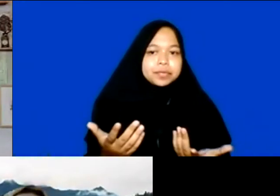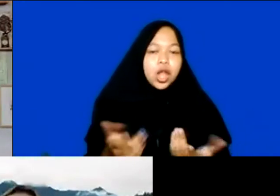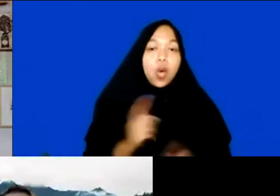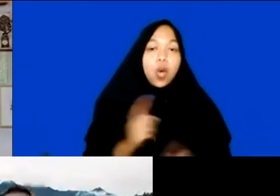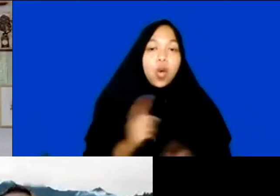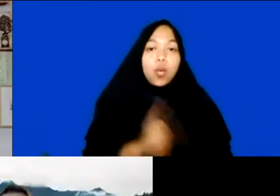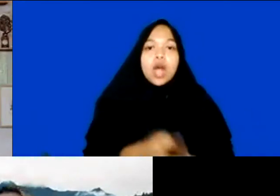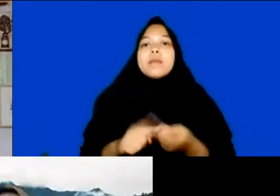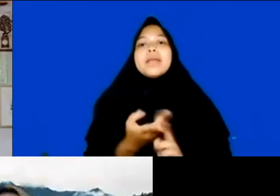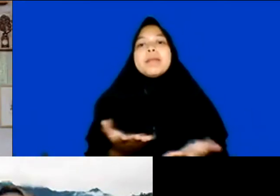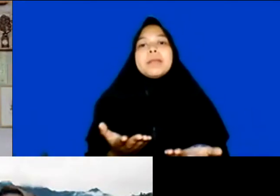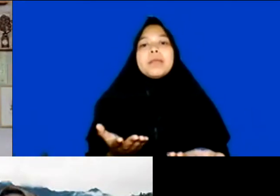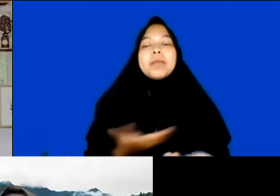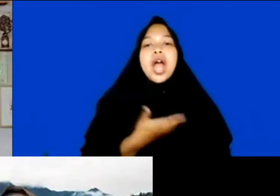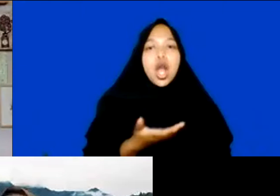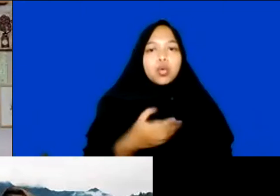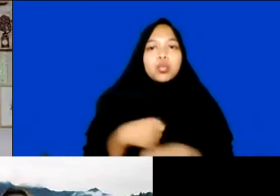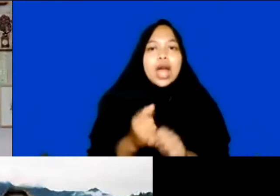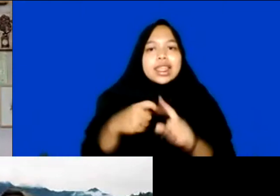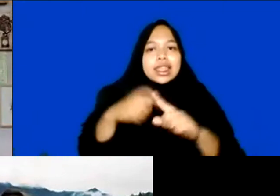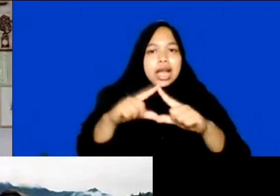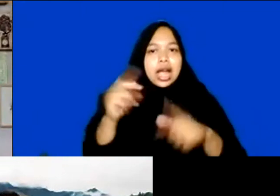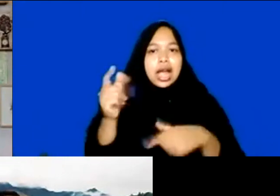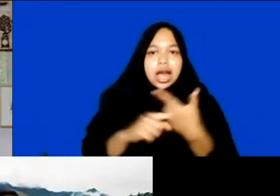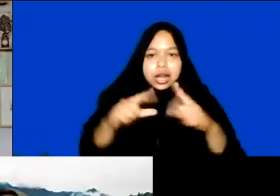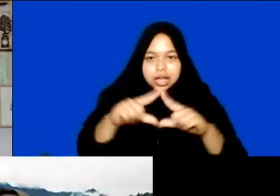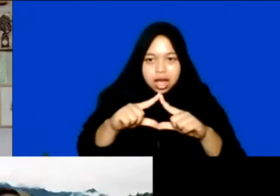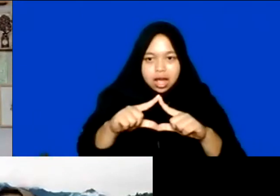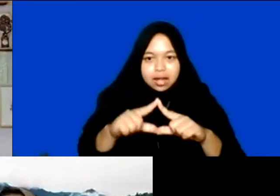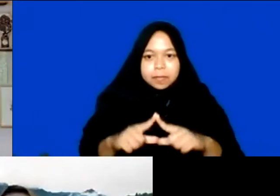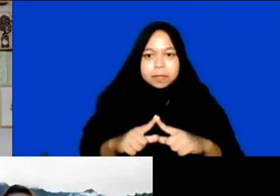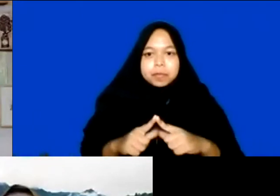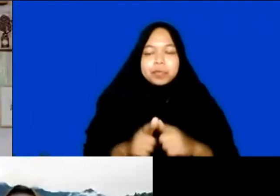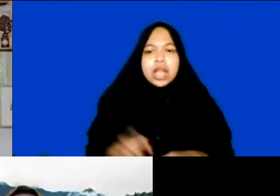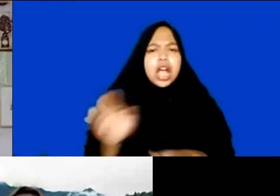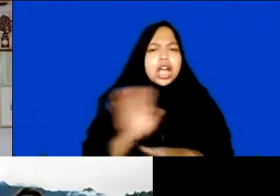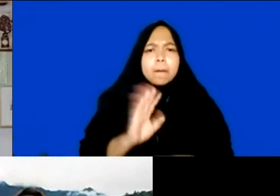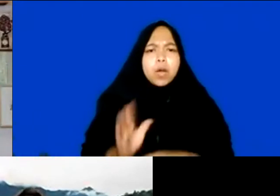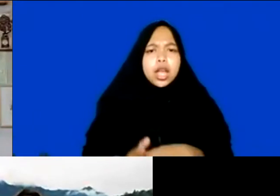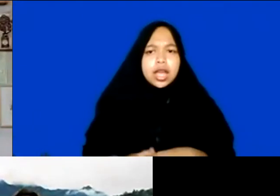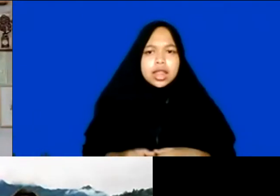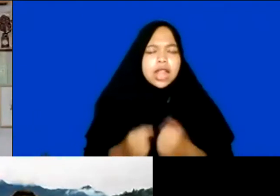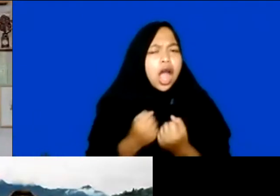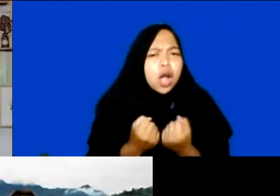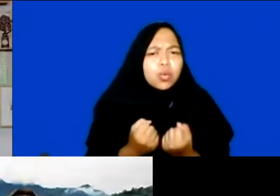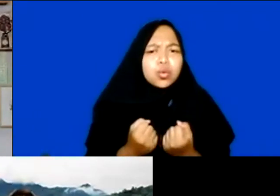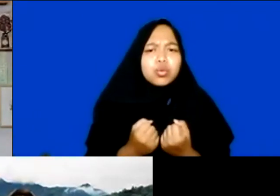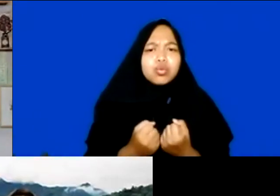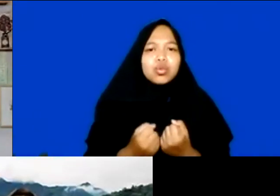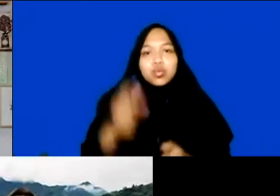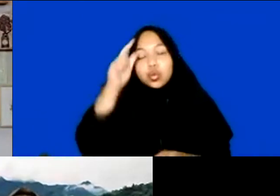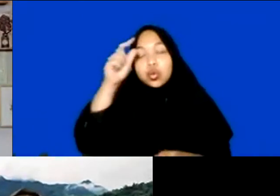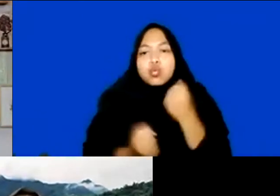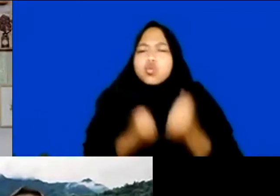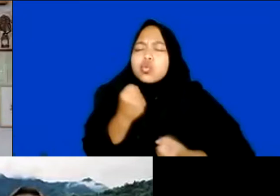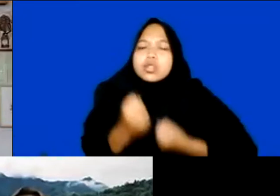mau menciptakan sebuah karya, terutama di kulit dan sebagainya itu, jangan takut untuk terus berusaha